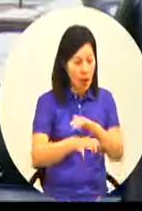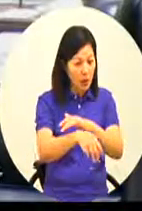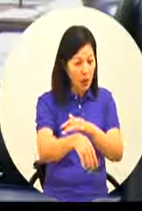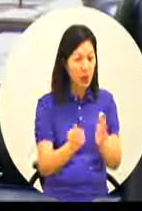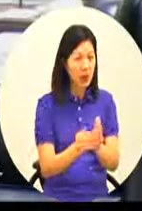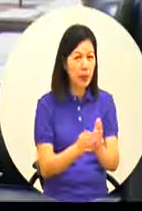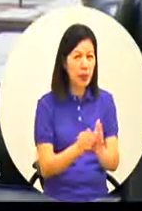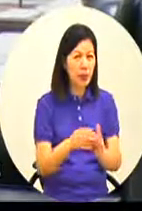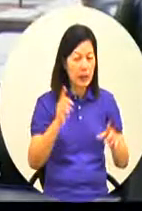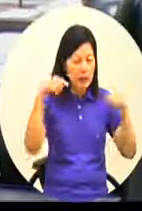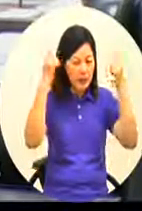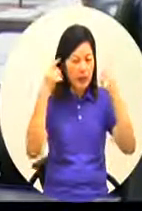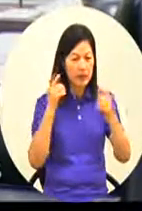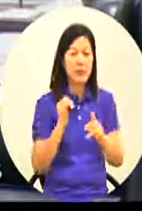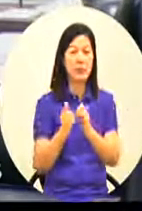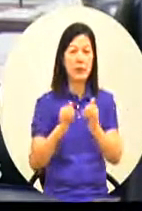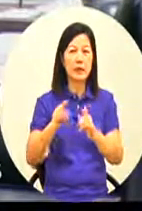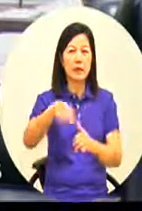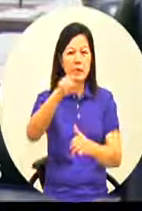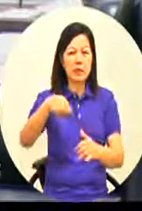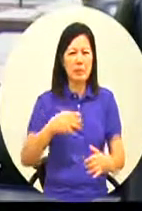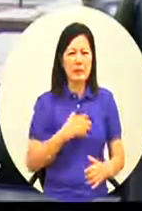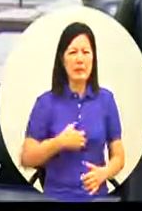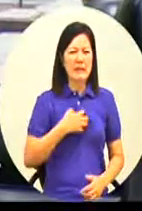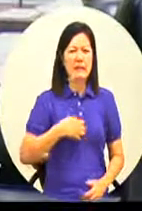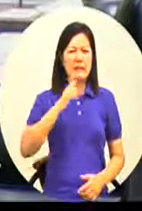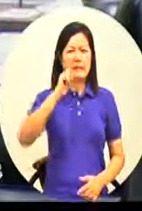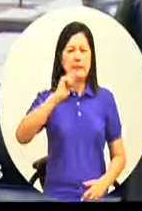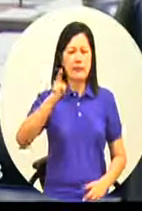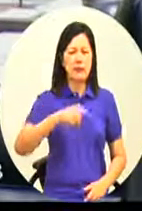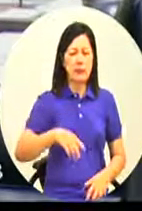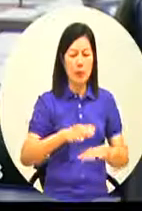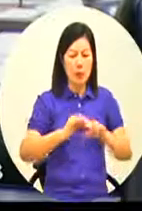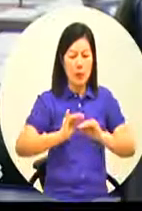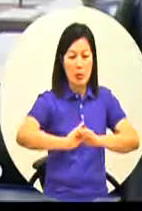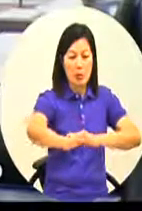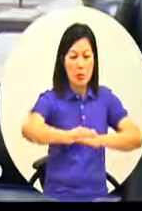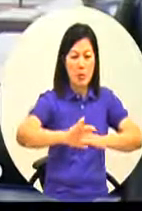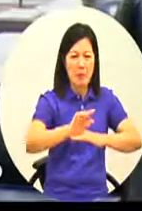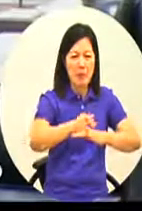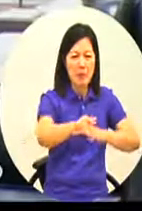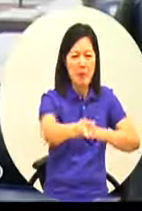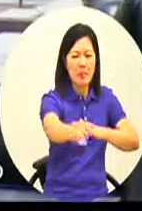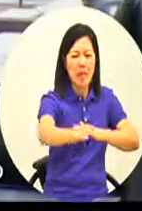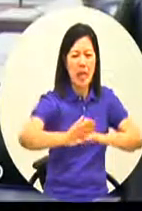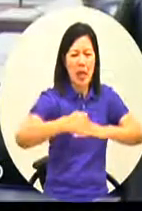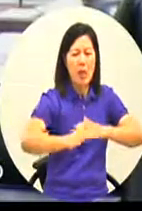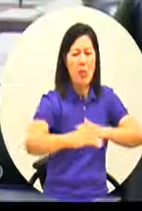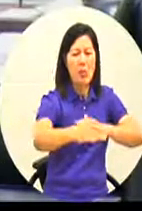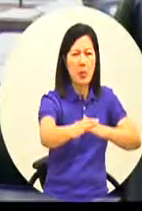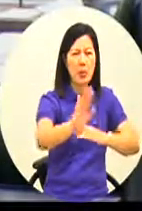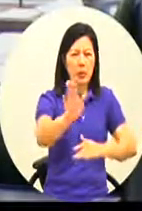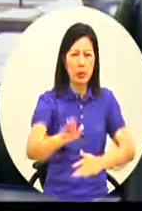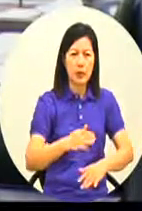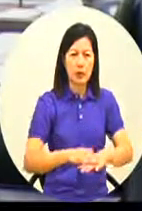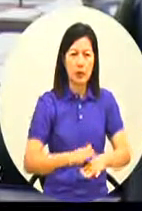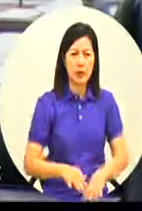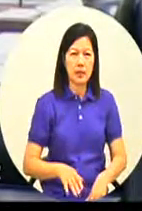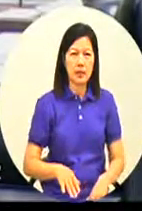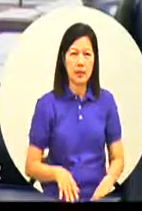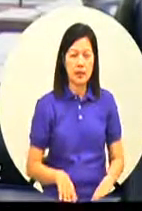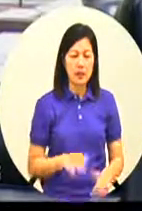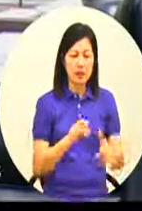们常常被民众 complain 啊，那个路面坑坑洞洞非常严重，凹凸不平的。有当时要问您说啊，这样啊，那